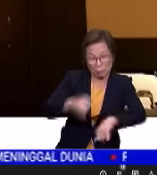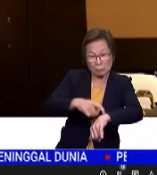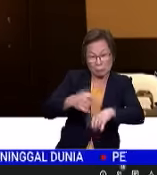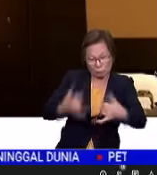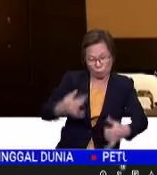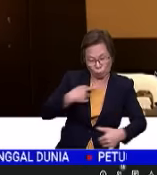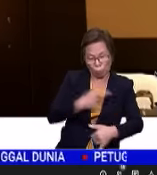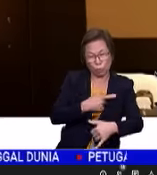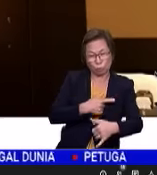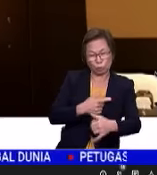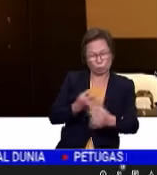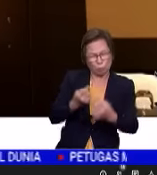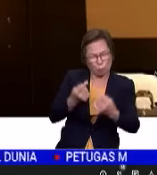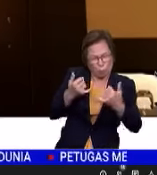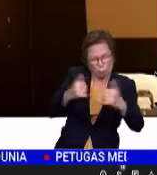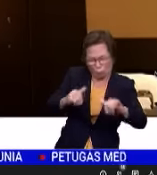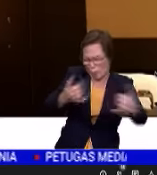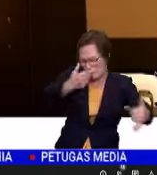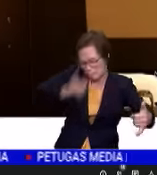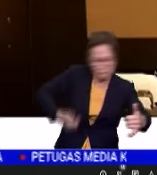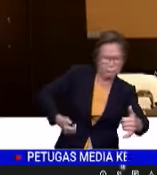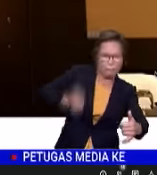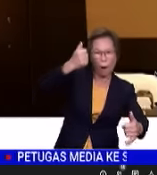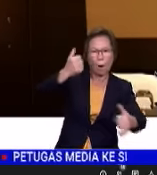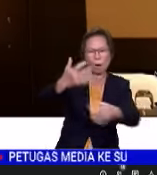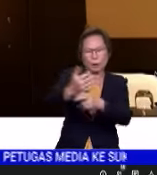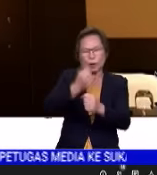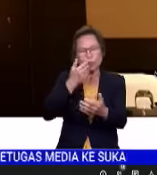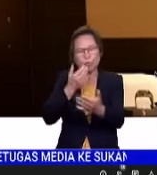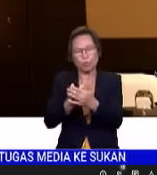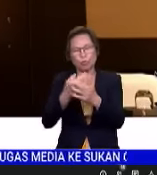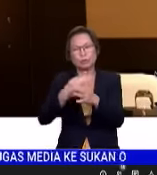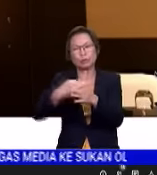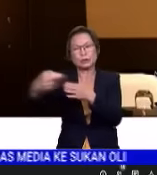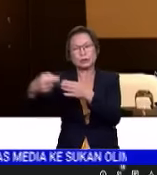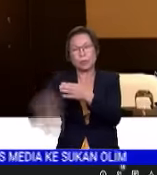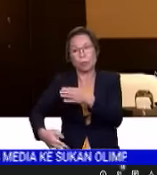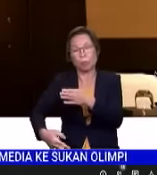we have to go all out and to get our positive result against them.